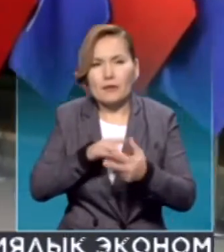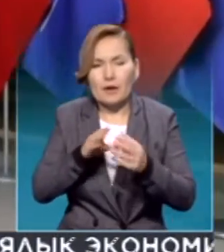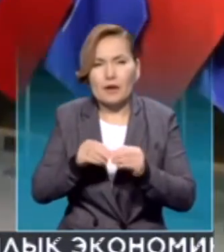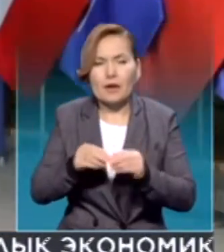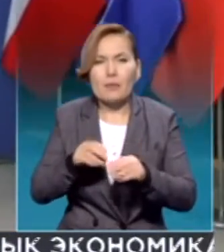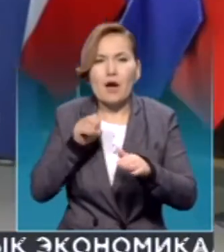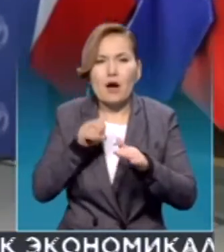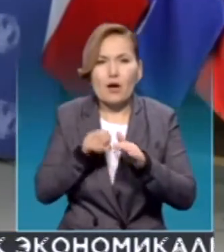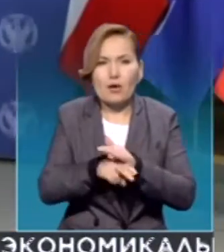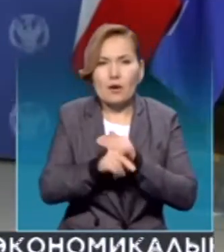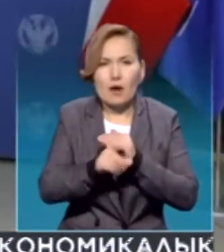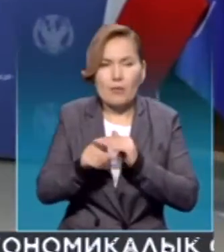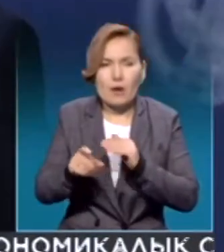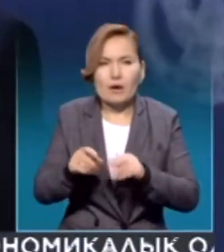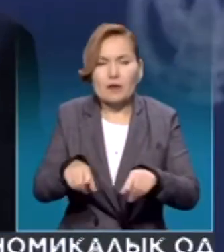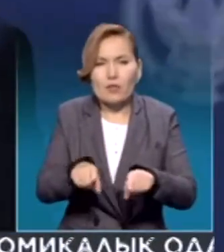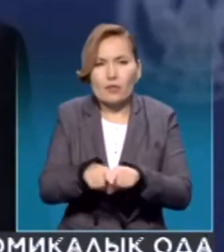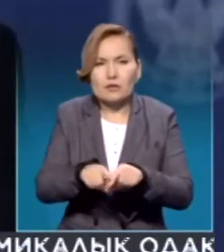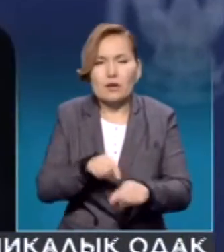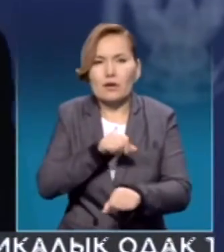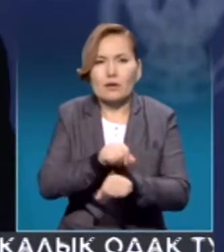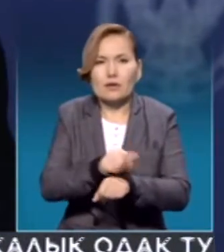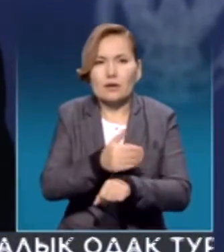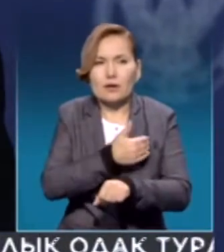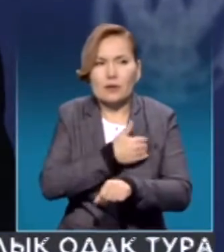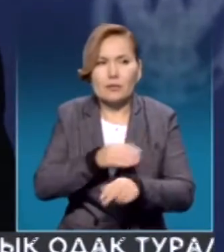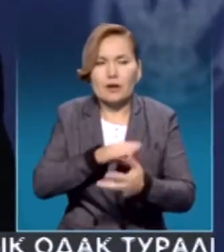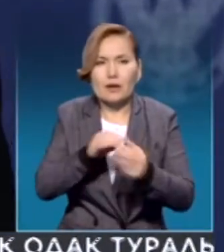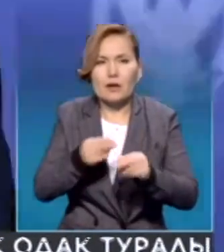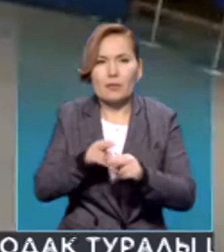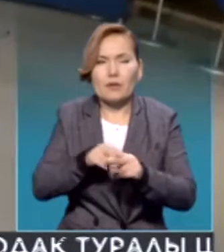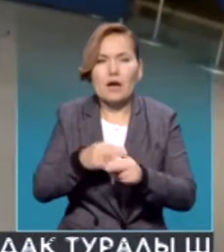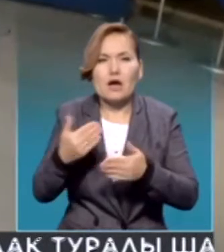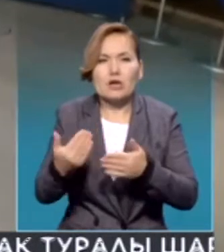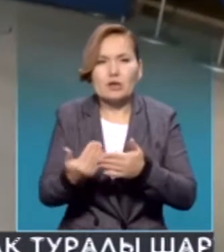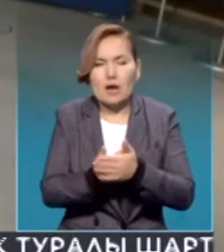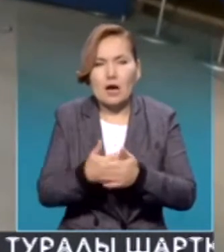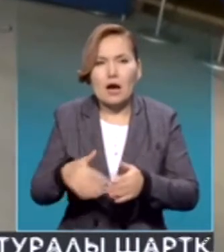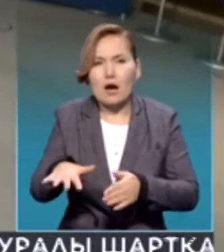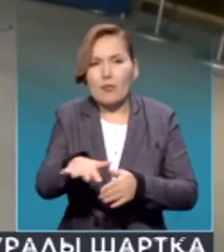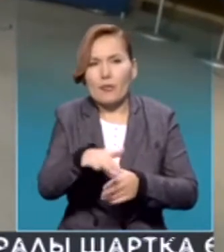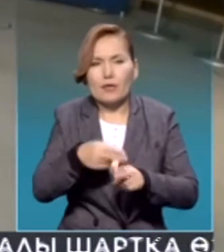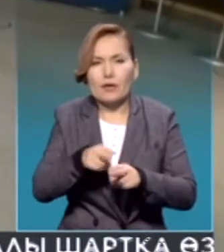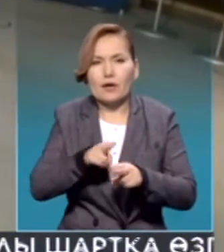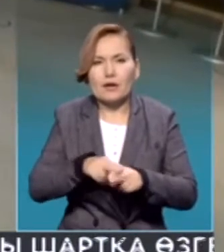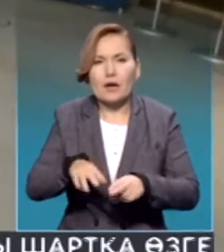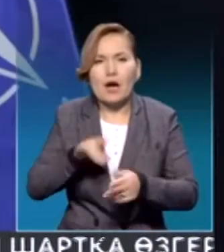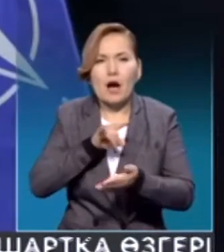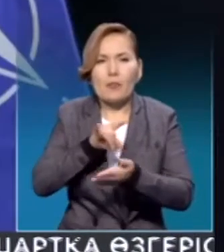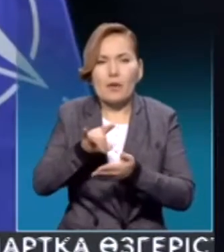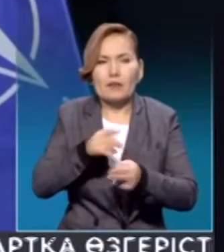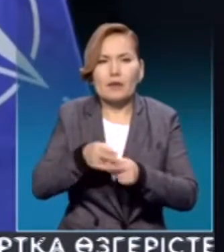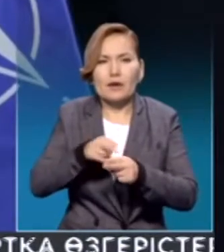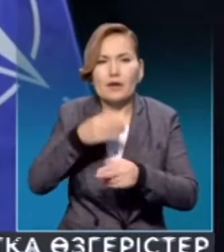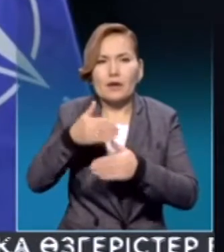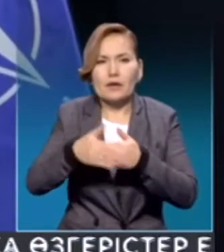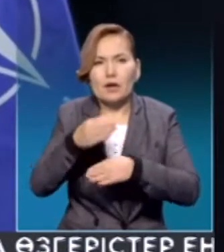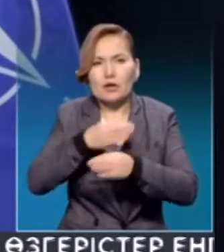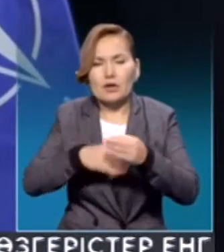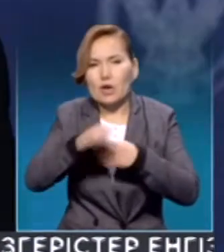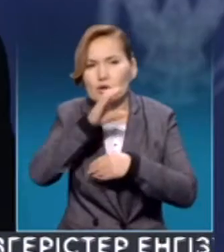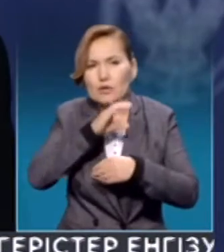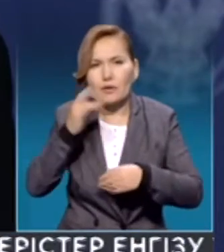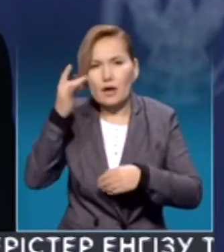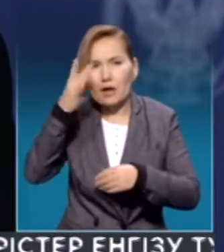арнасына айналуы мүмкін деп қауіптеніп отыр. Рейтердің ақпаратына сай, жаңа ашық аспан саясаты аясында Калининград әуежайы таяу шығыс пен солтүстік